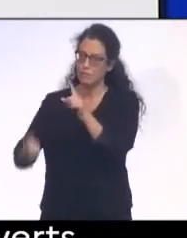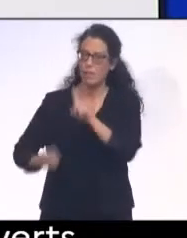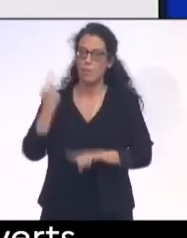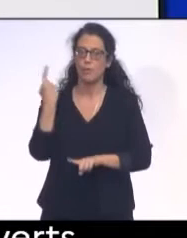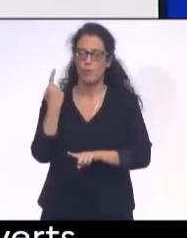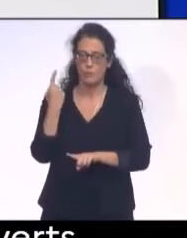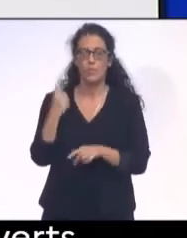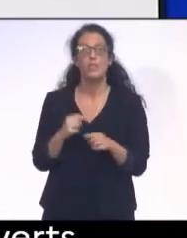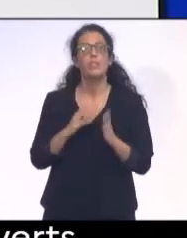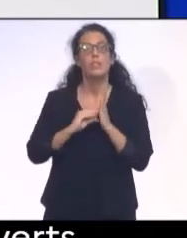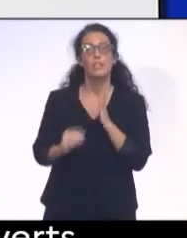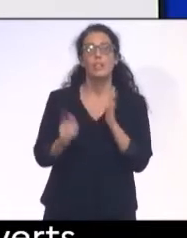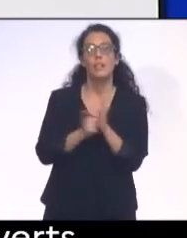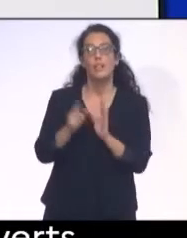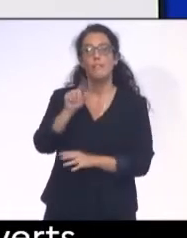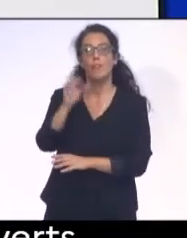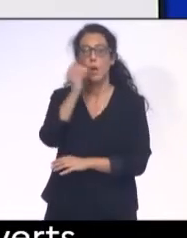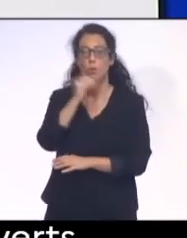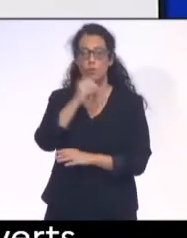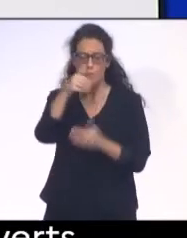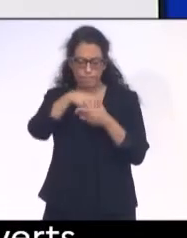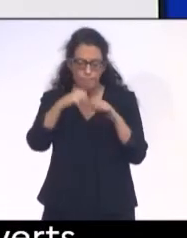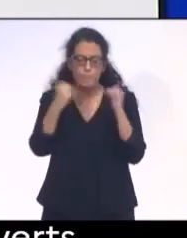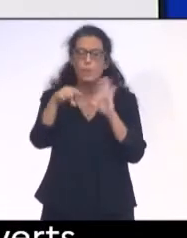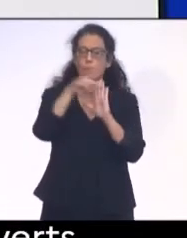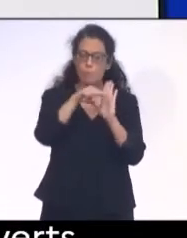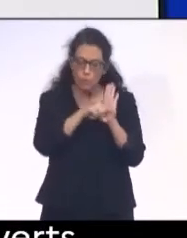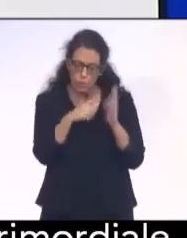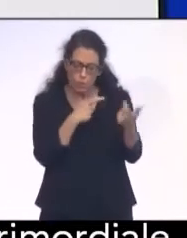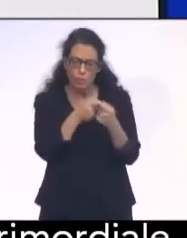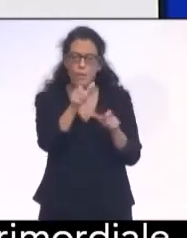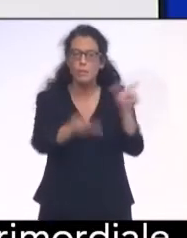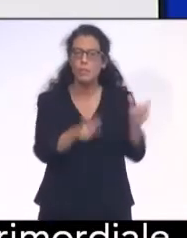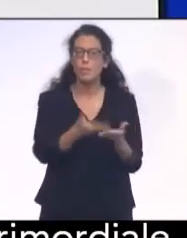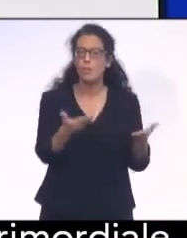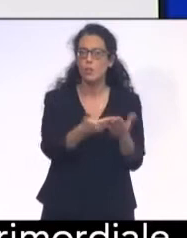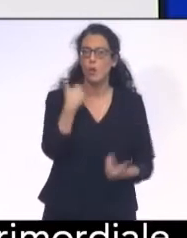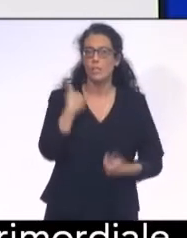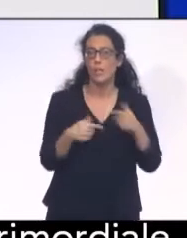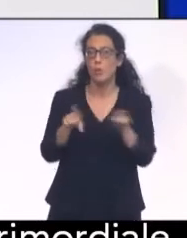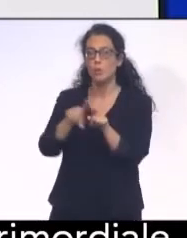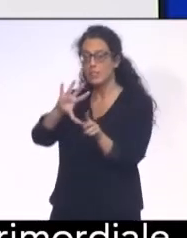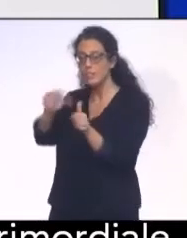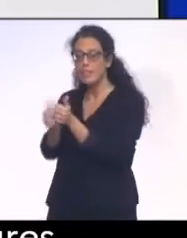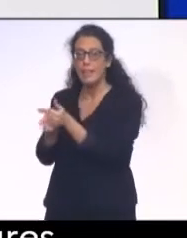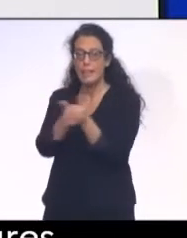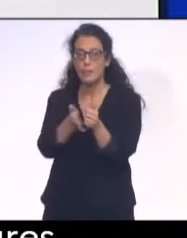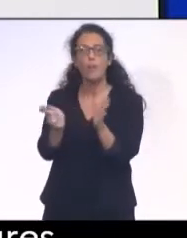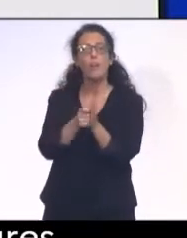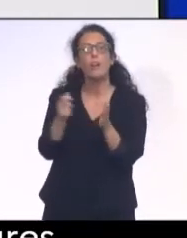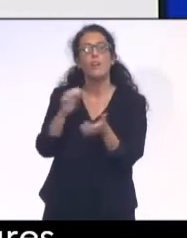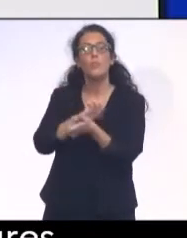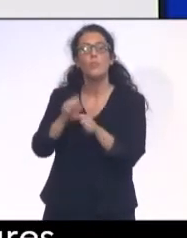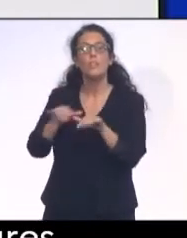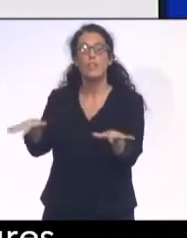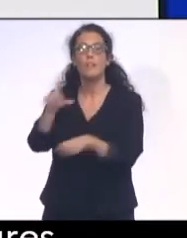20 octobre détaillant les mesures concernant les personnes en situation de handicap et leurs aidants, publié le 29 octobre, une foire